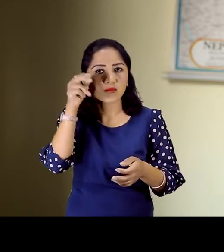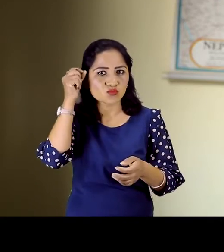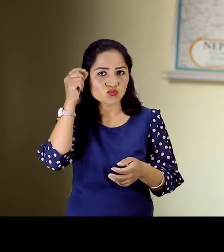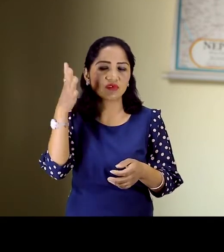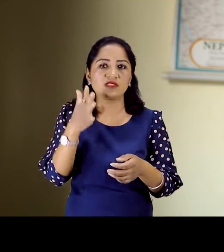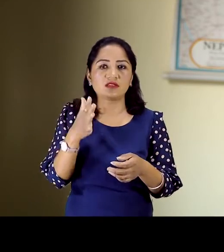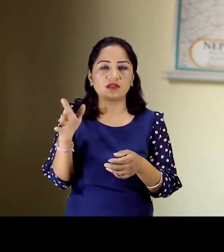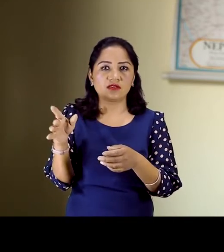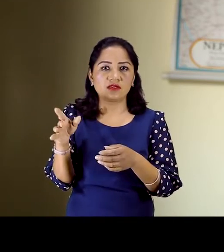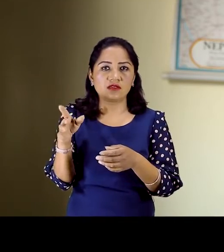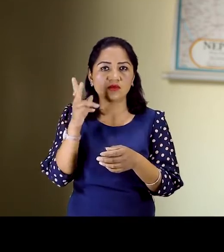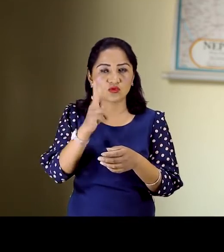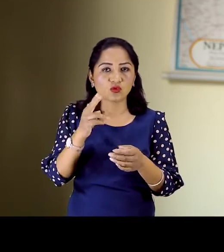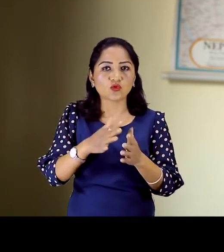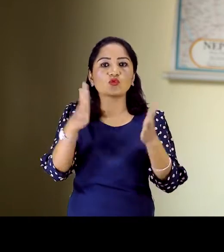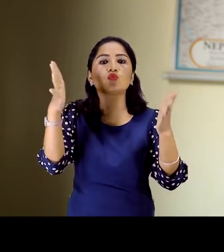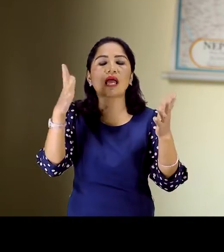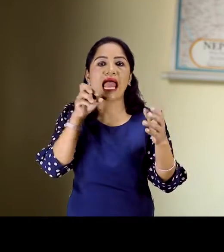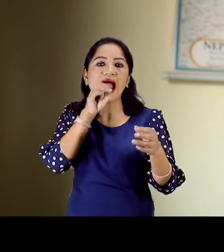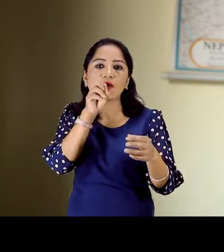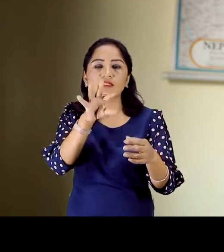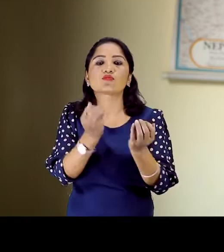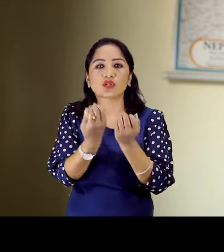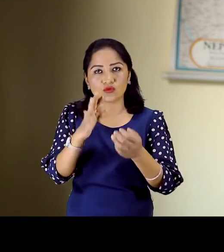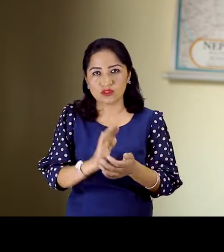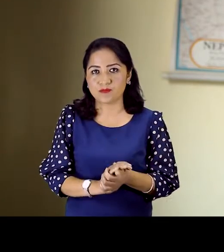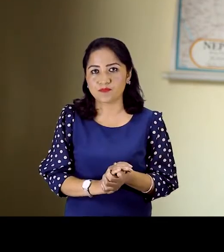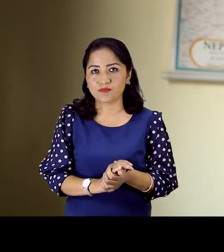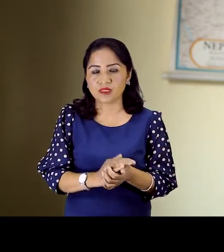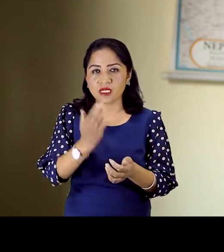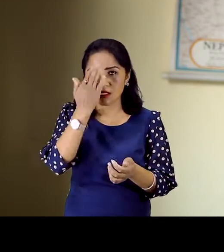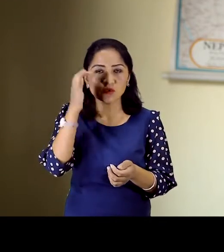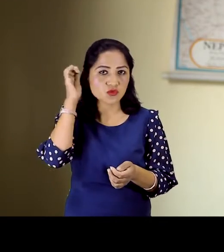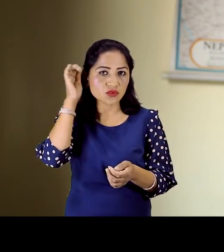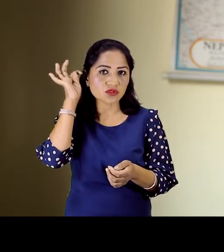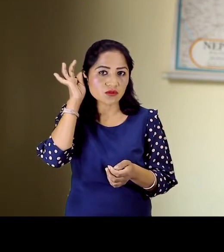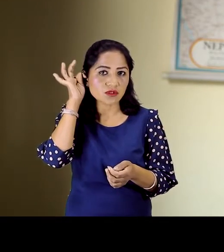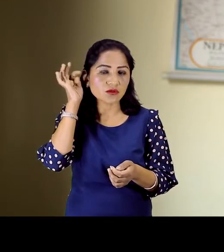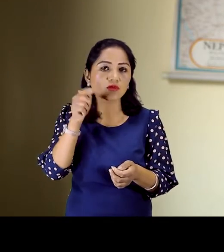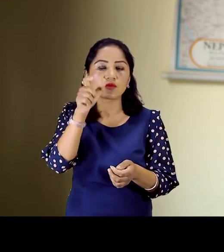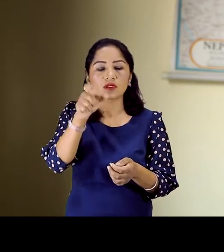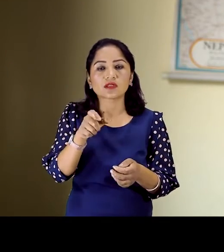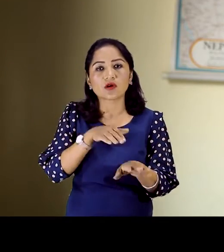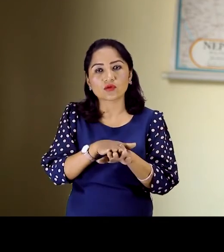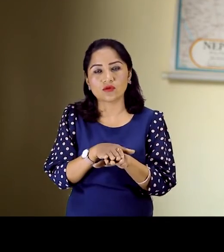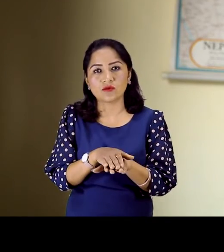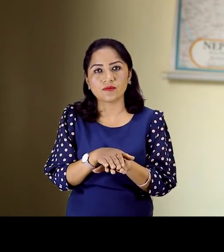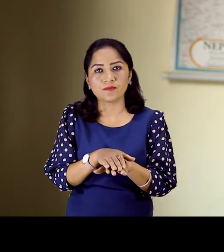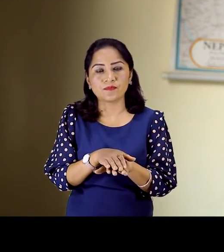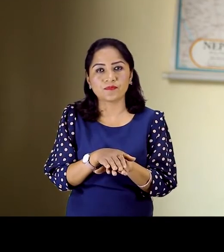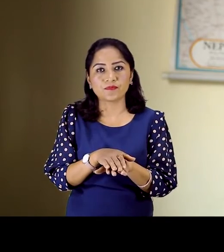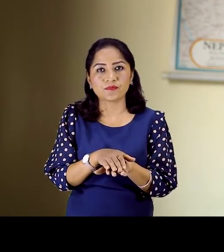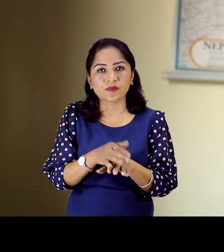गारे रापनी सो ठूलो भाको उविंचा। सुष्ट स्रवण को उड़ाती है विए बाद्दाखेरी